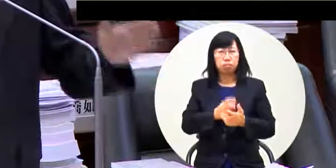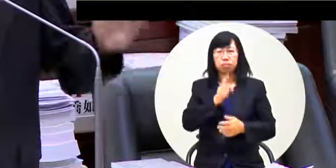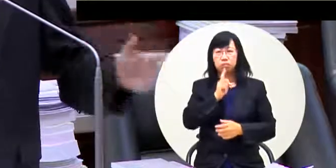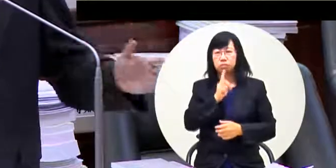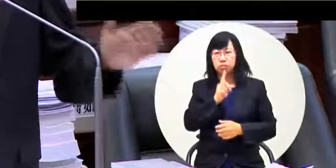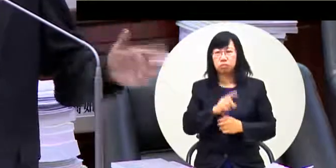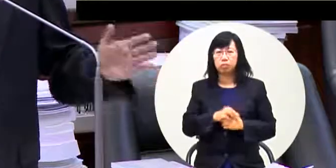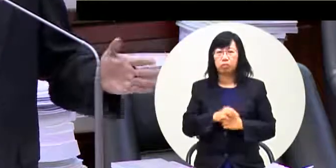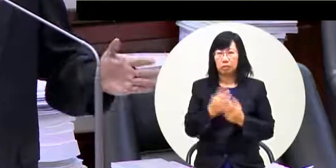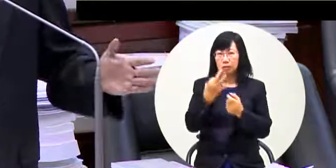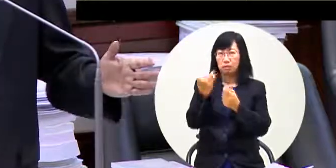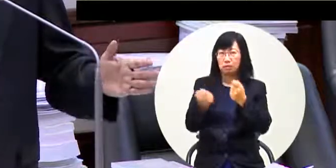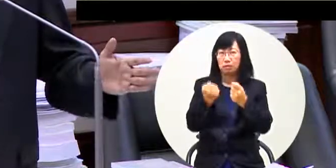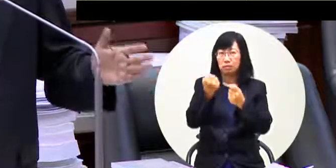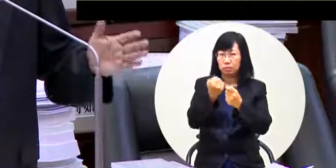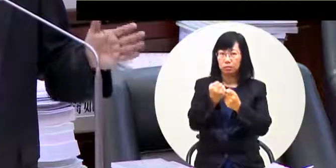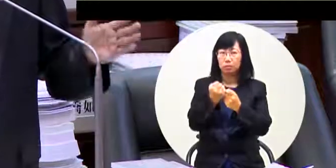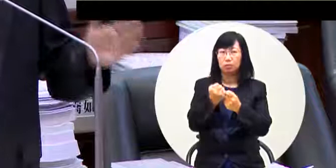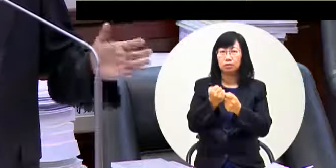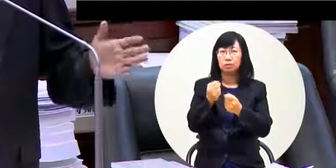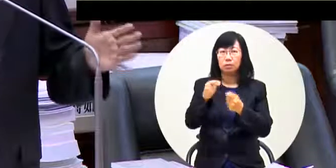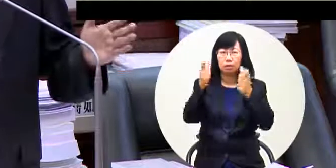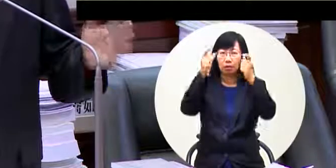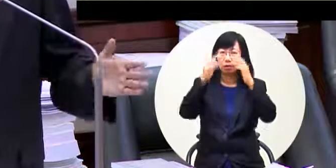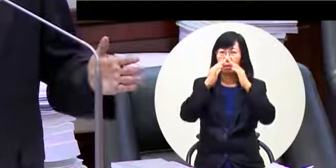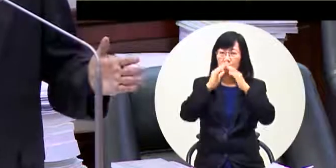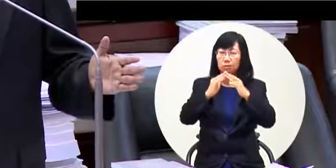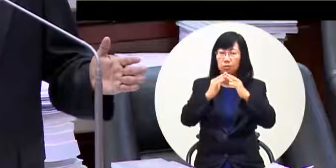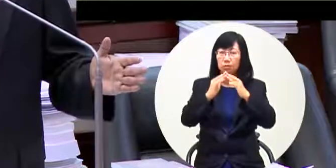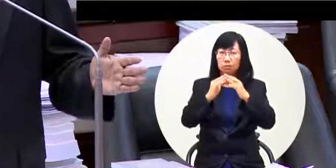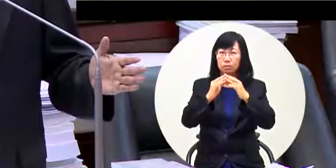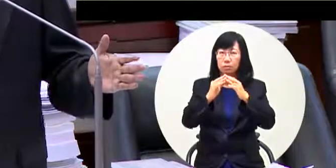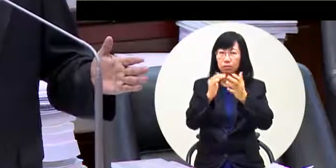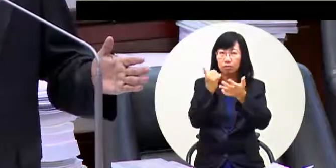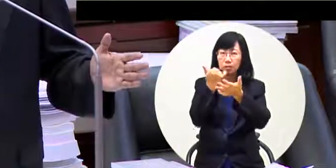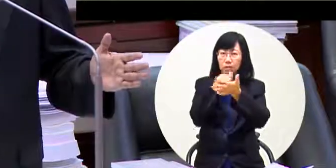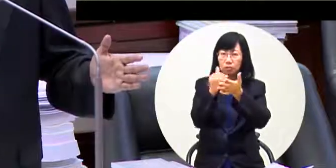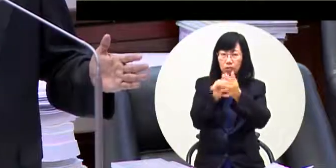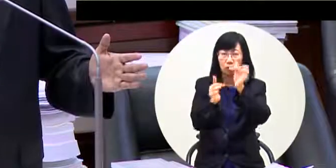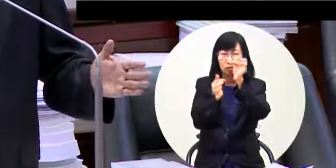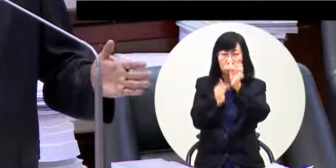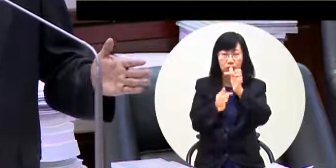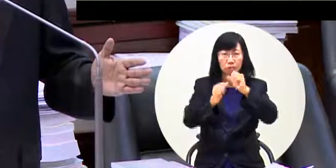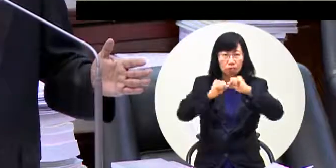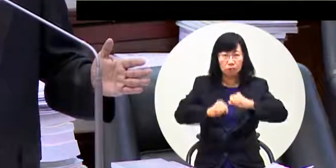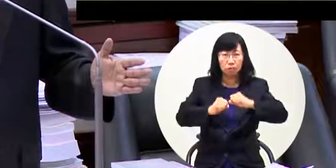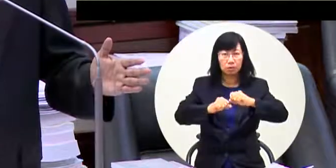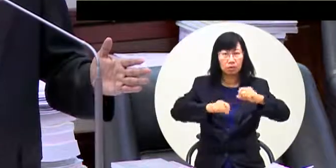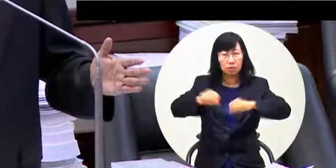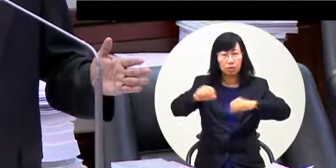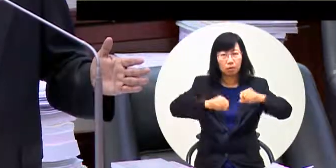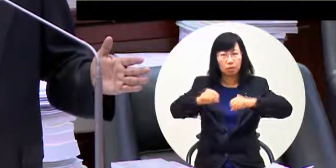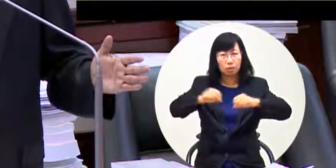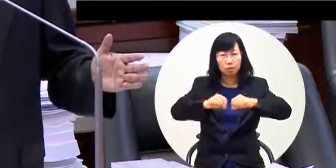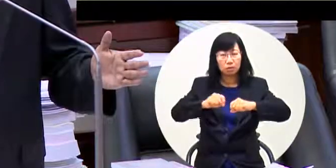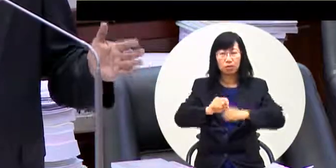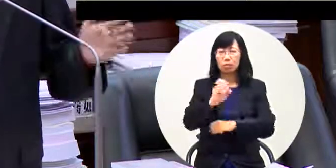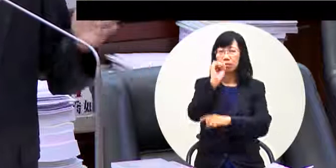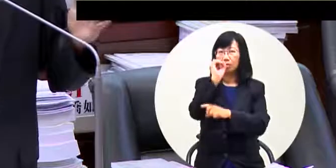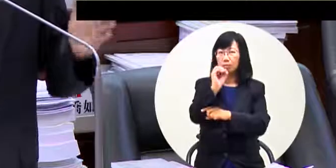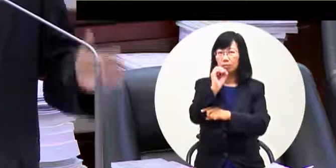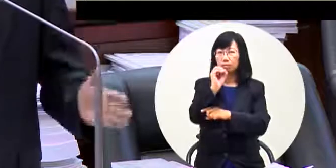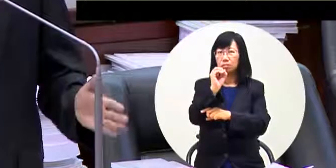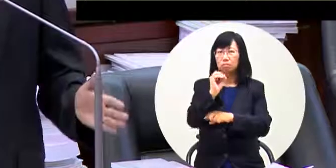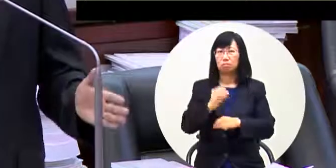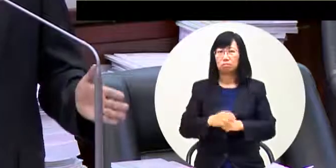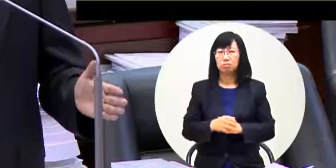期没完整的健康城市这样的一个策略，没有没有。我